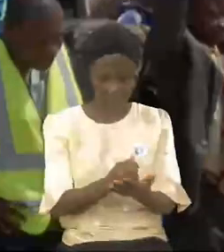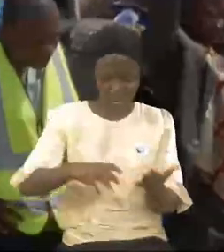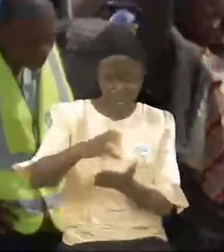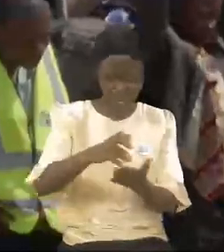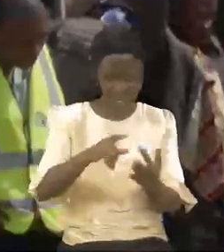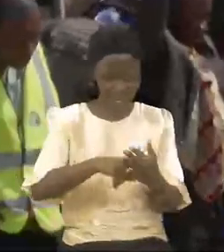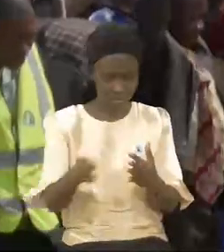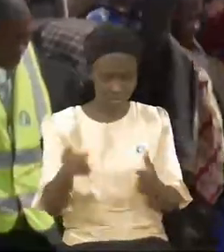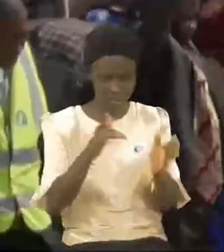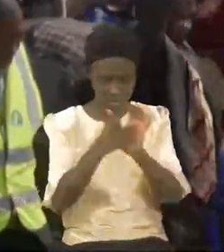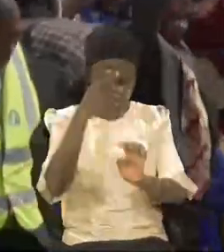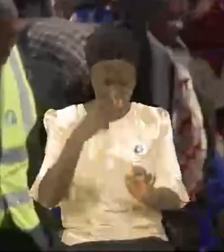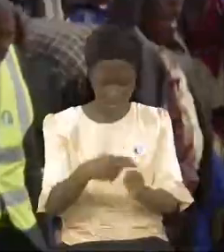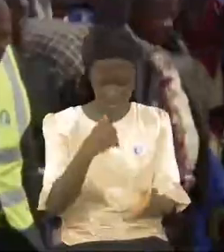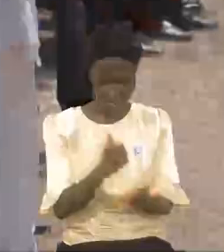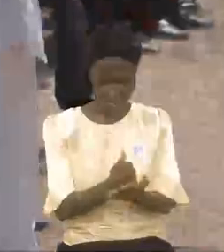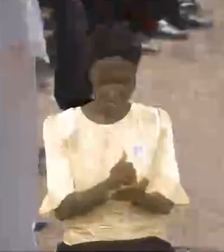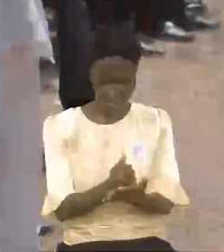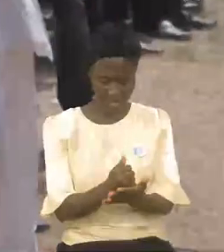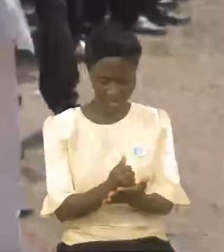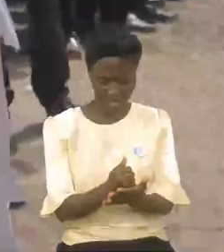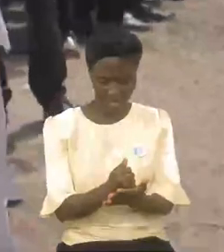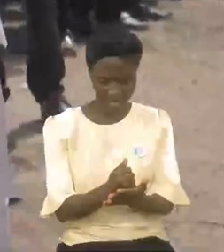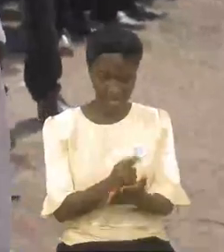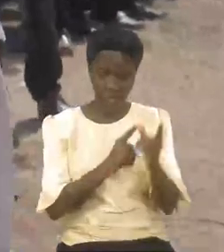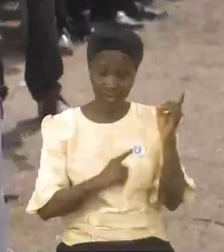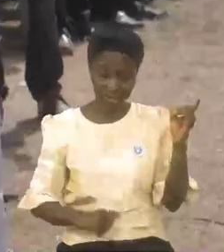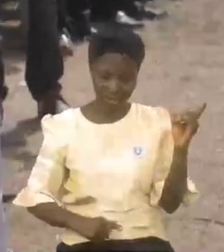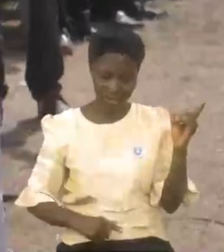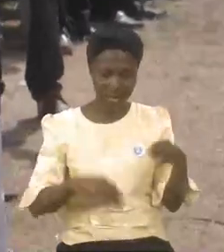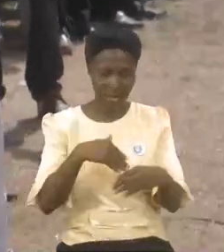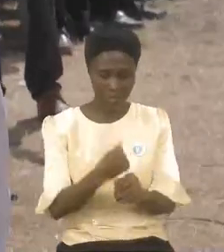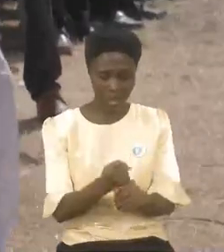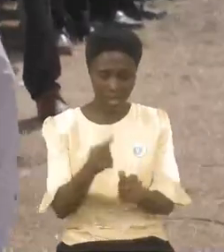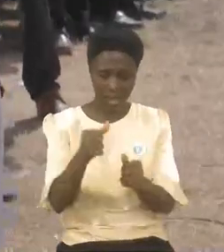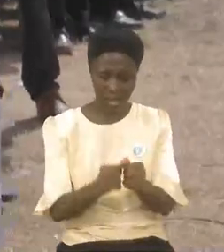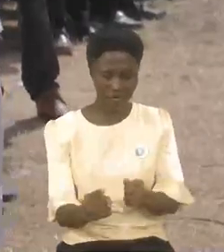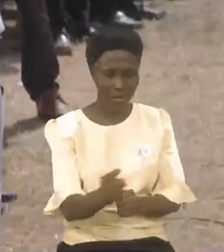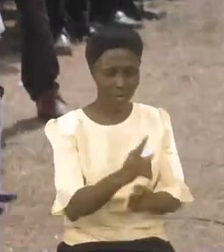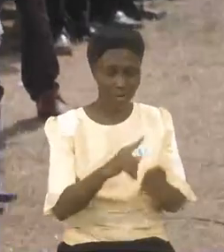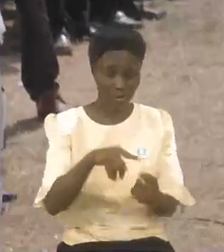La confusion sort de ce lieu-là. Seigneur,